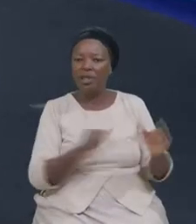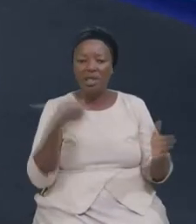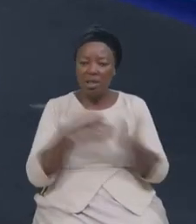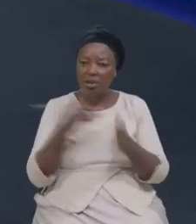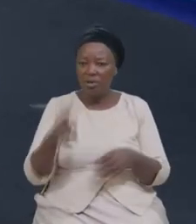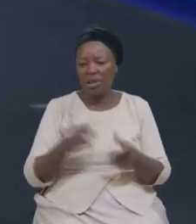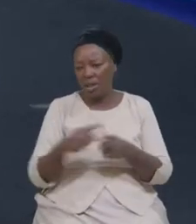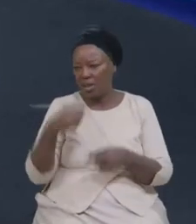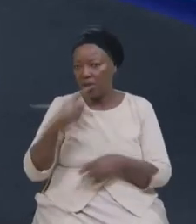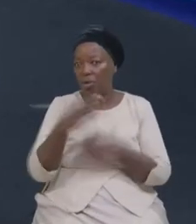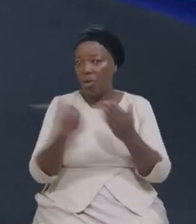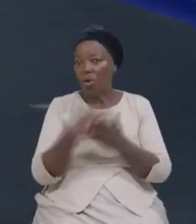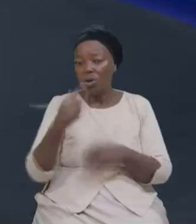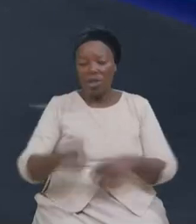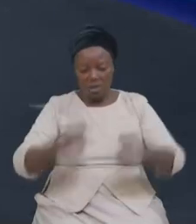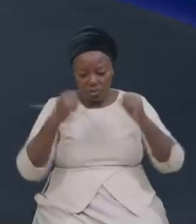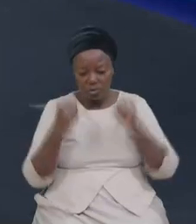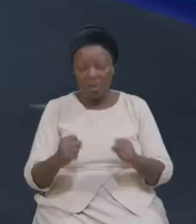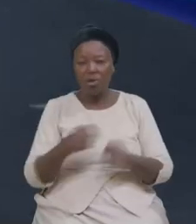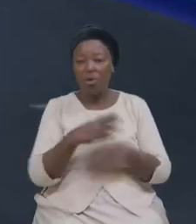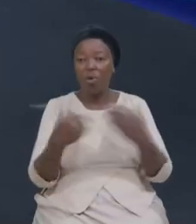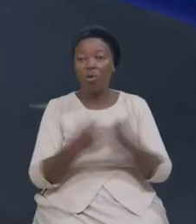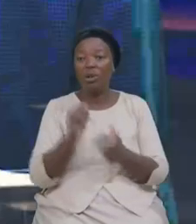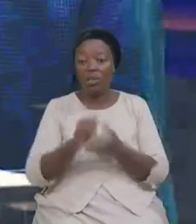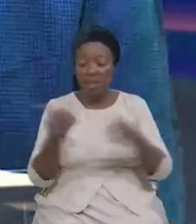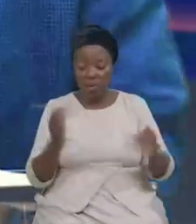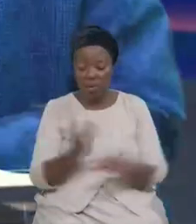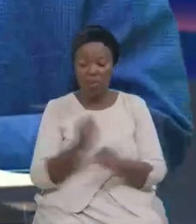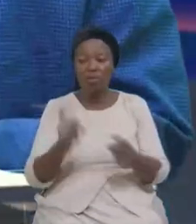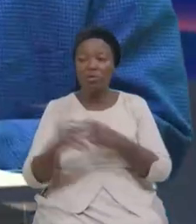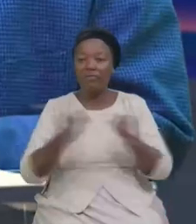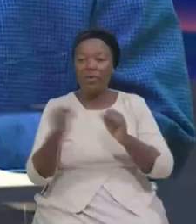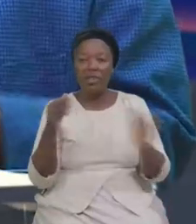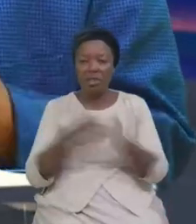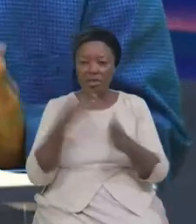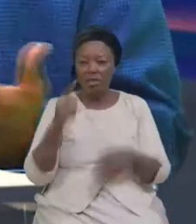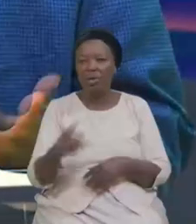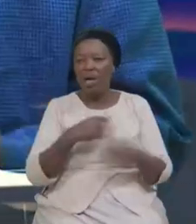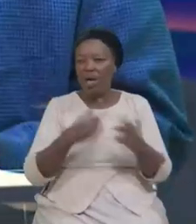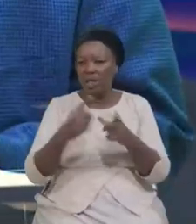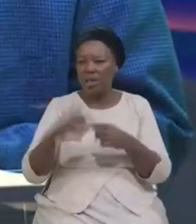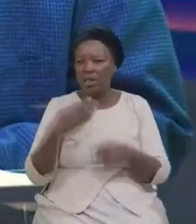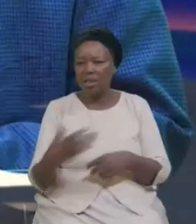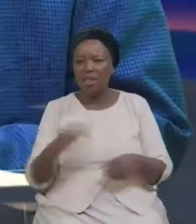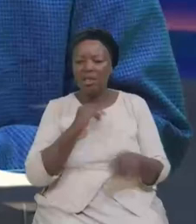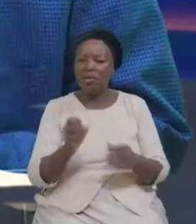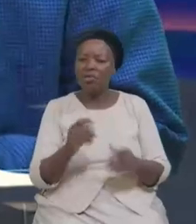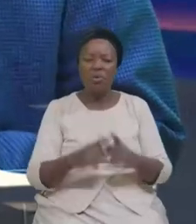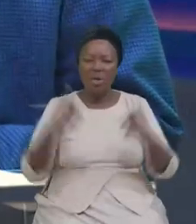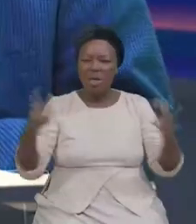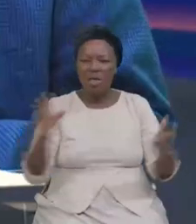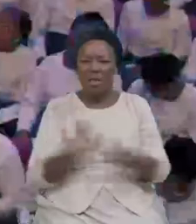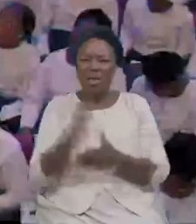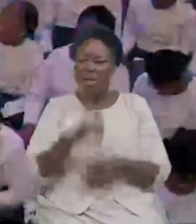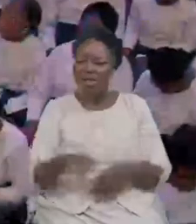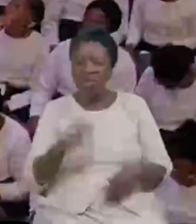te dit pas de leur force, de leur puissance, de leur inimitié, de tout ce qu'ils ont. Et vraiment, c'est si grand et tu